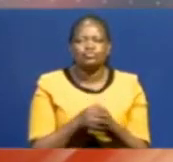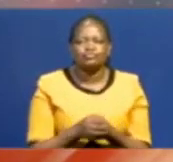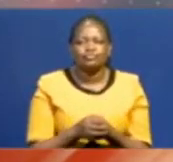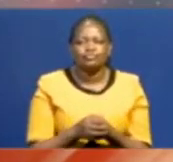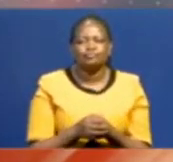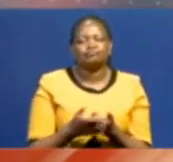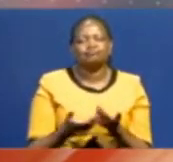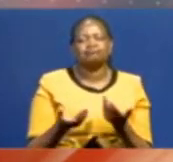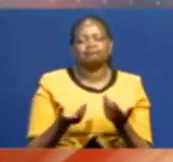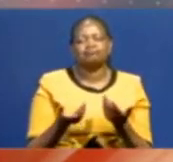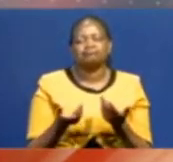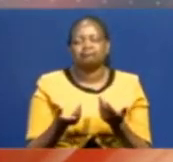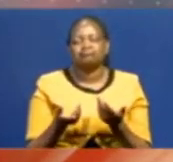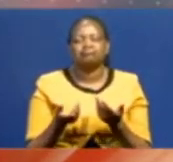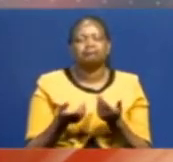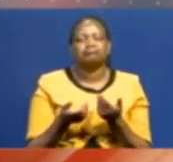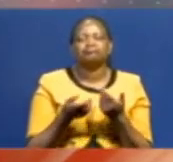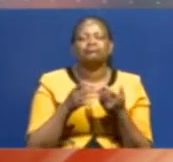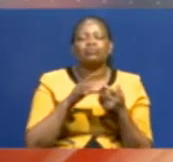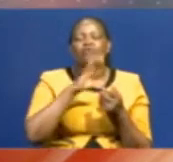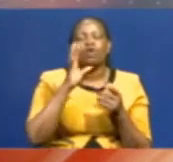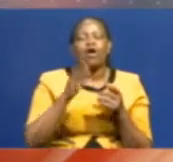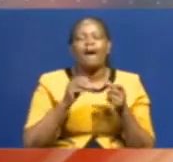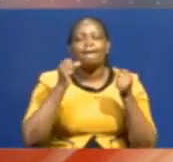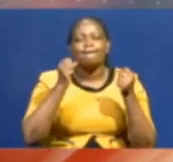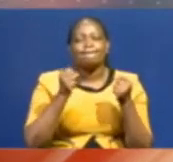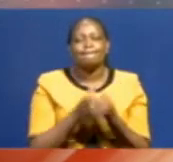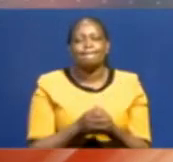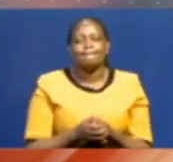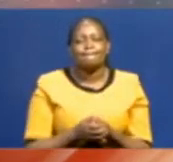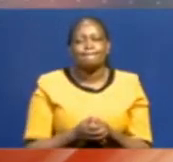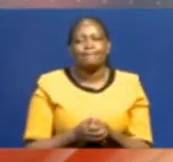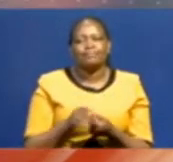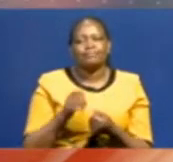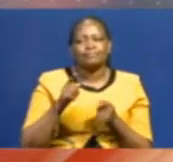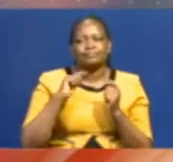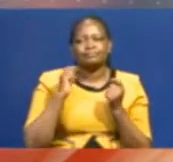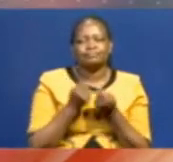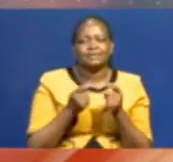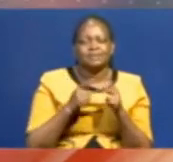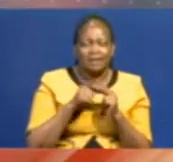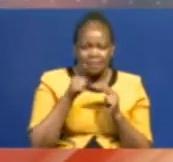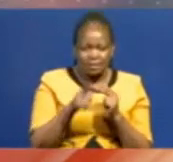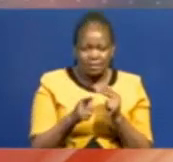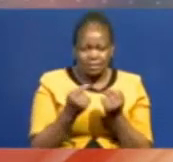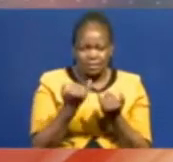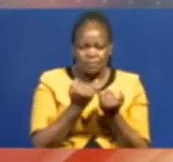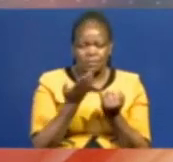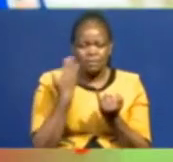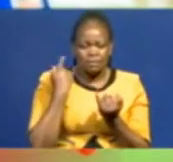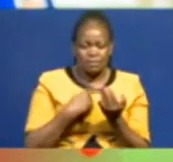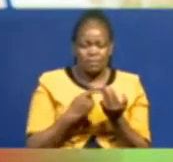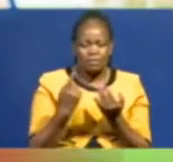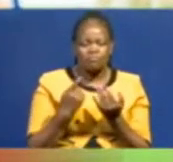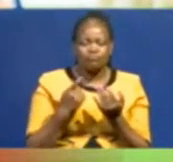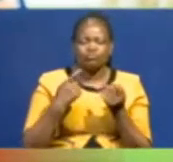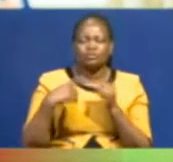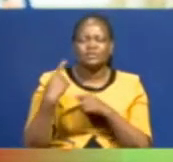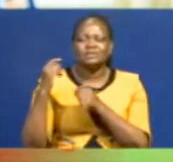klab bingu barani afrika jini blant ya malawi Blazers ambayo ilian mash Haya jumi iliopsoas